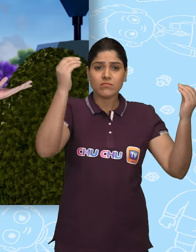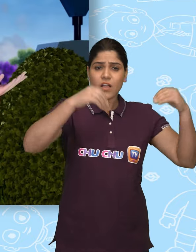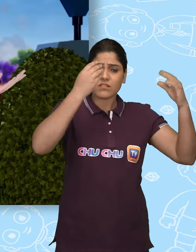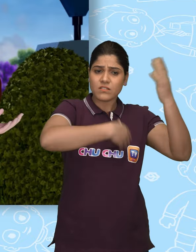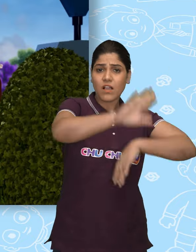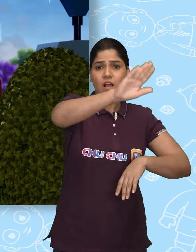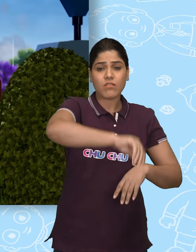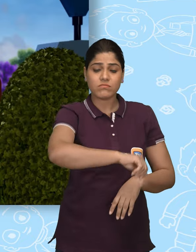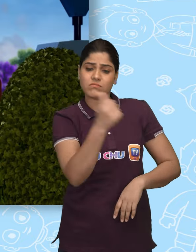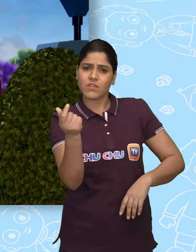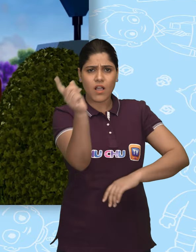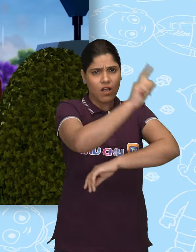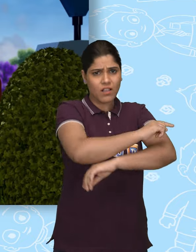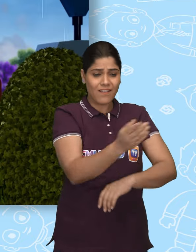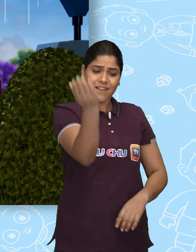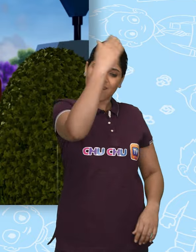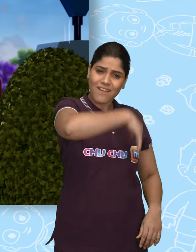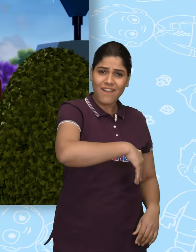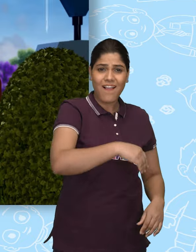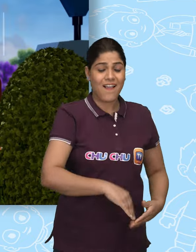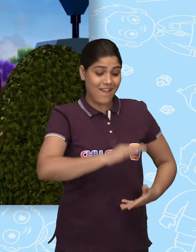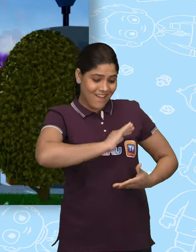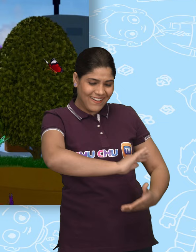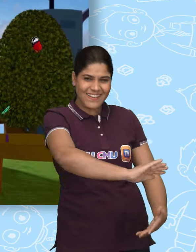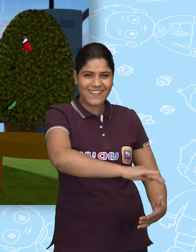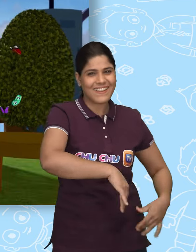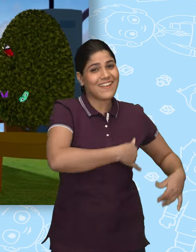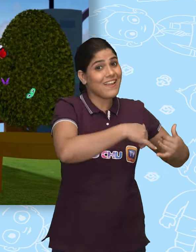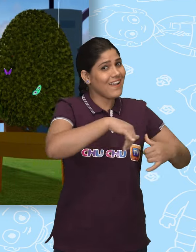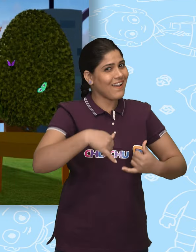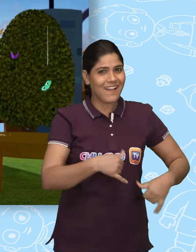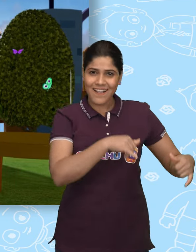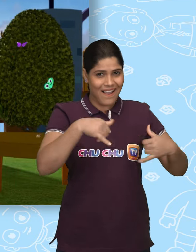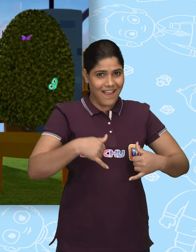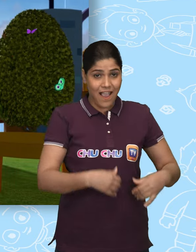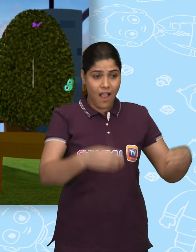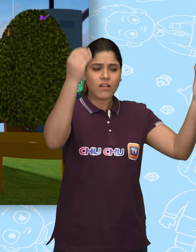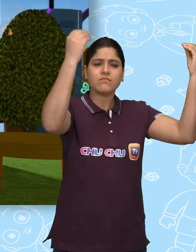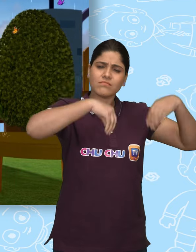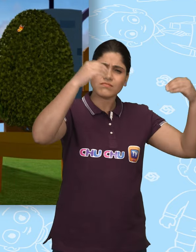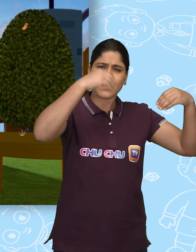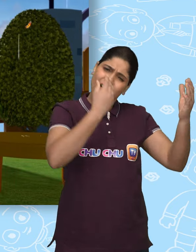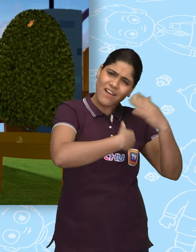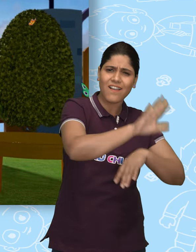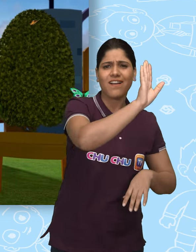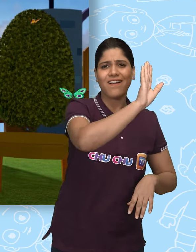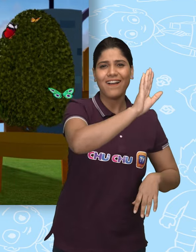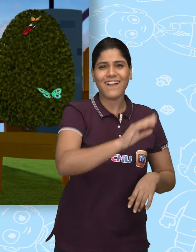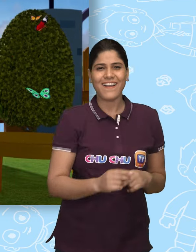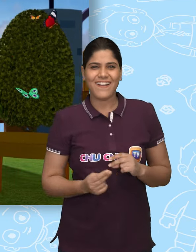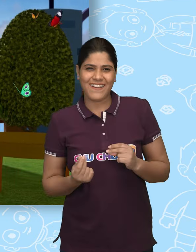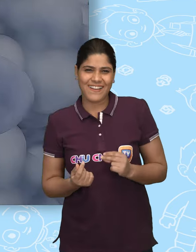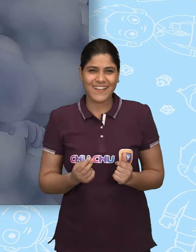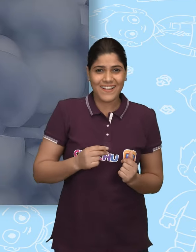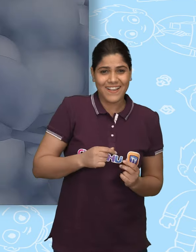बारिश बारिश जाओ ना और किसी दिन आओ ना, बेबी चाचा को खेलना है। बारिश बारिश